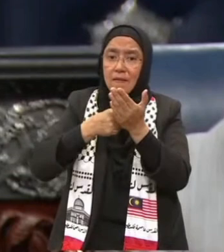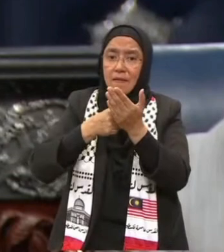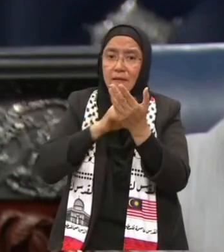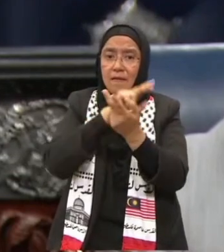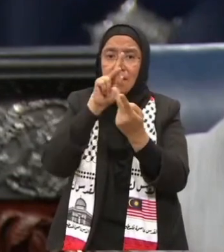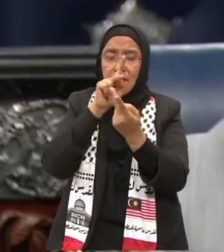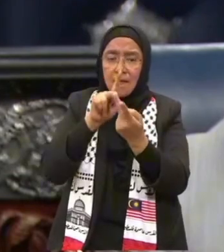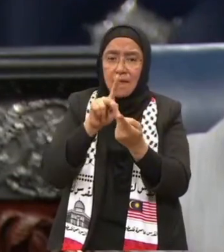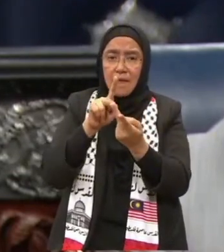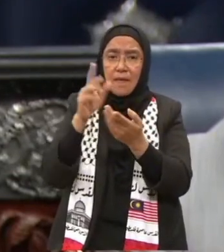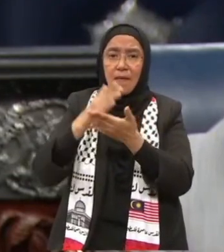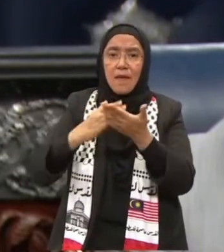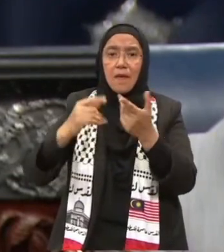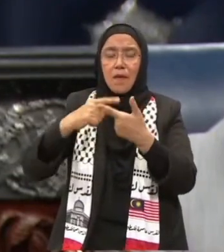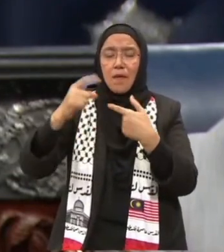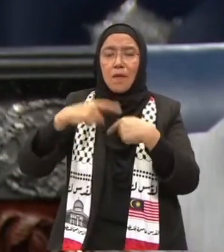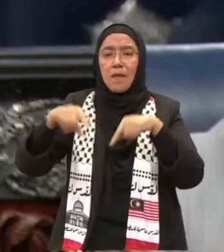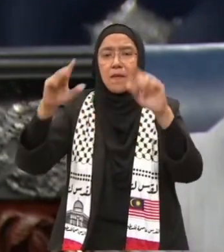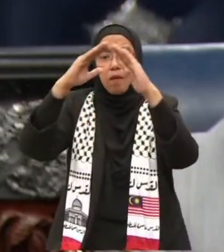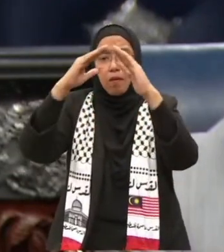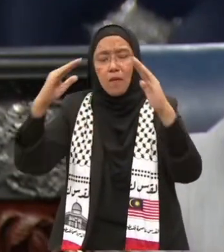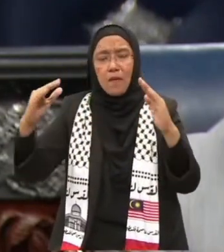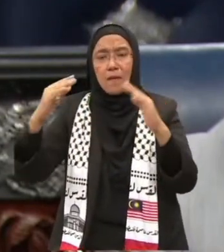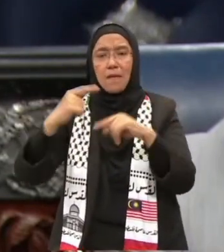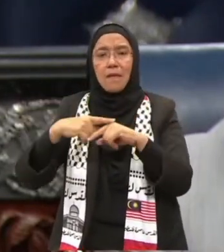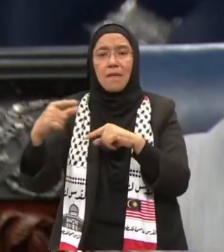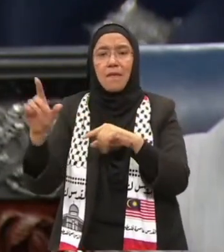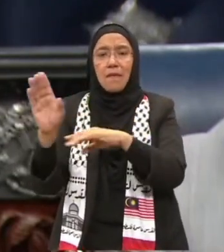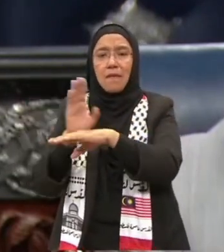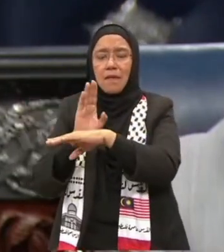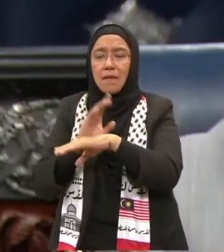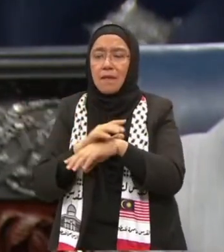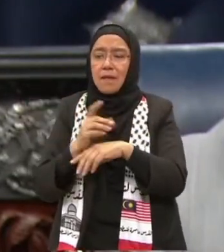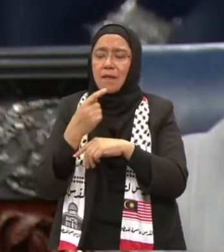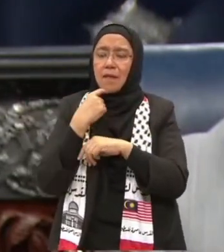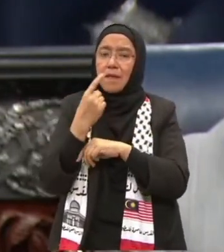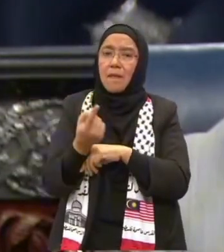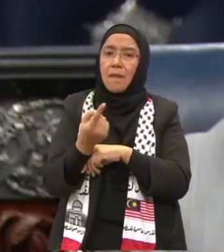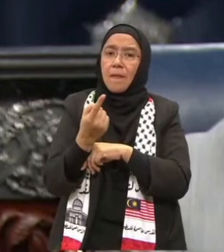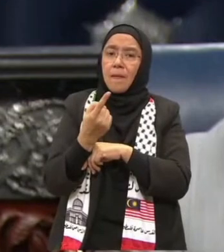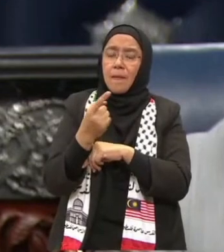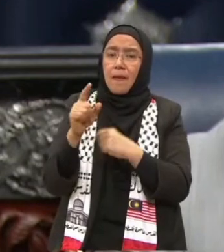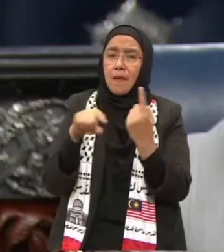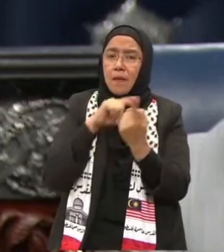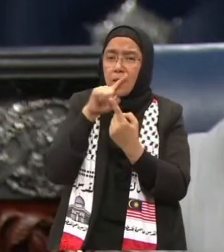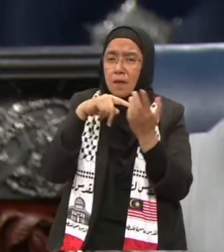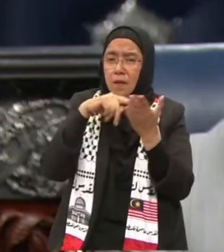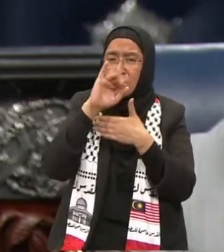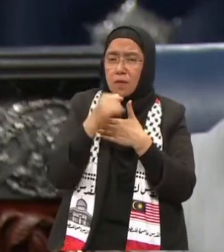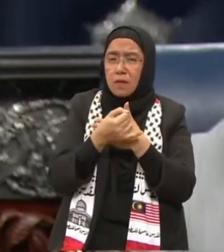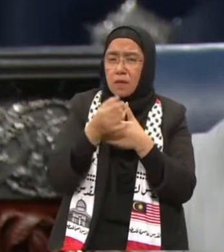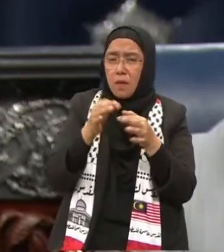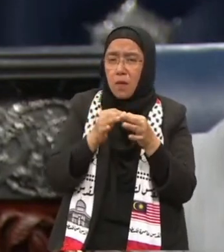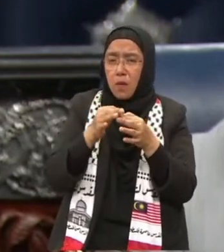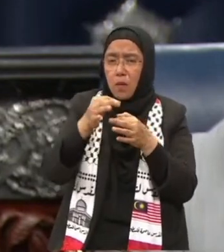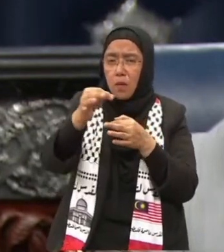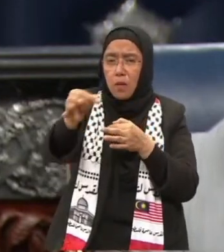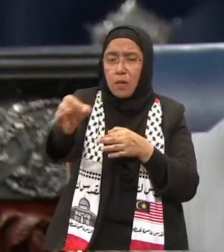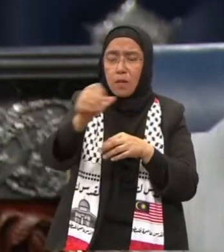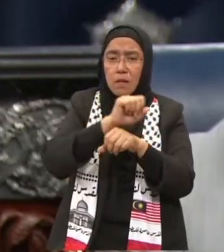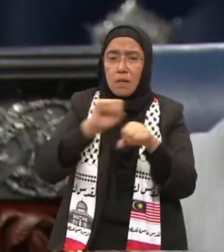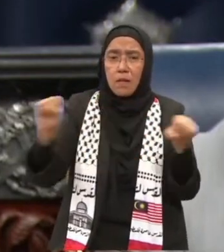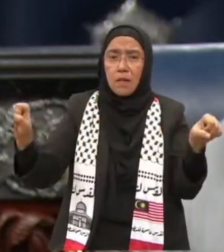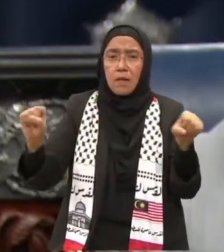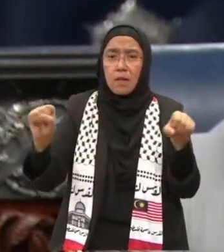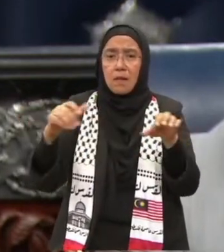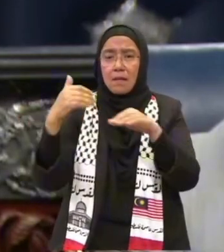adalah bagi perubahan yang sakit dan lewat siap, bebanan kewangan ini ditanggung oleh pembeli, dan juga